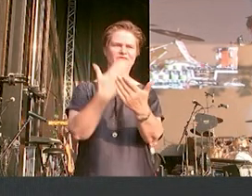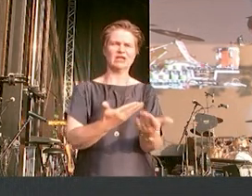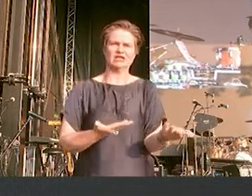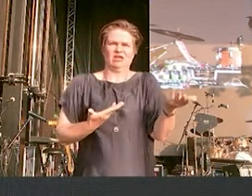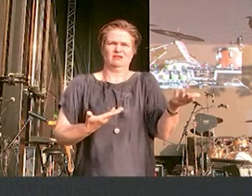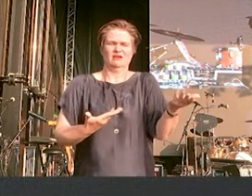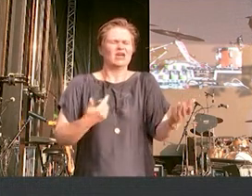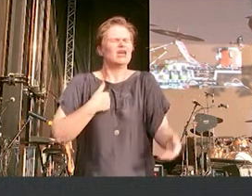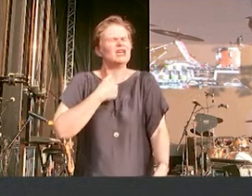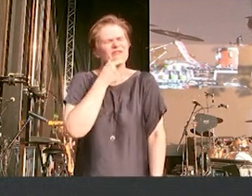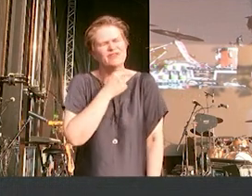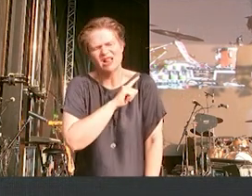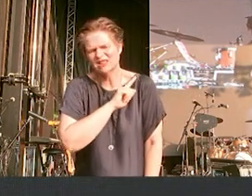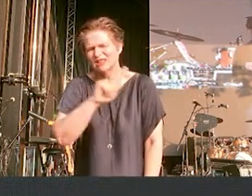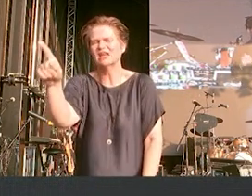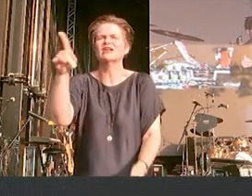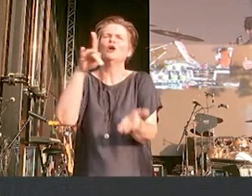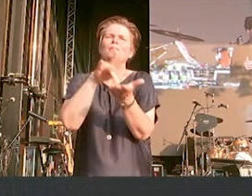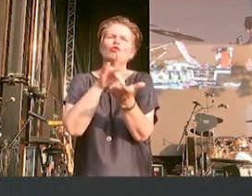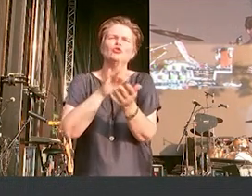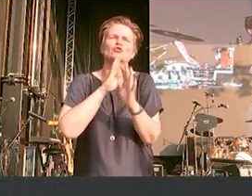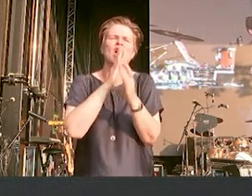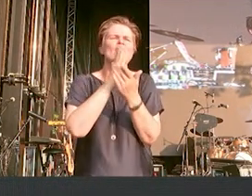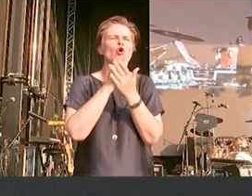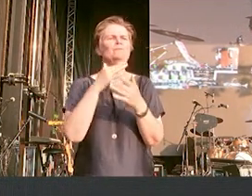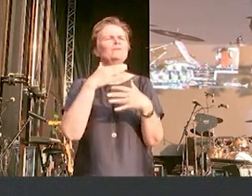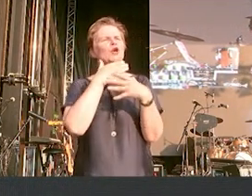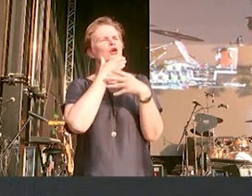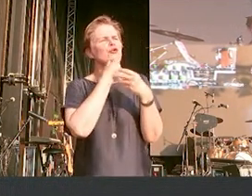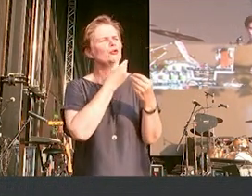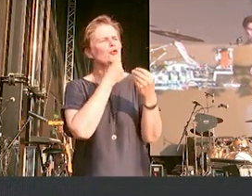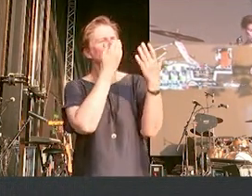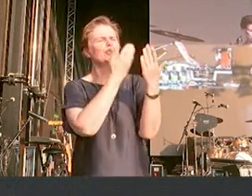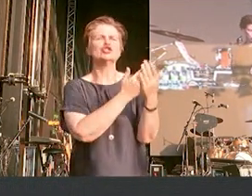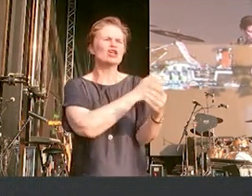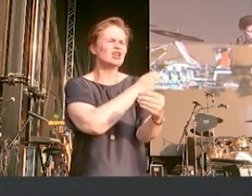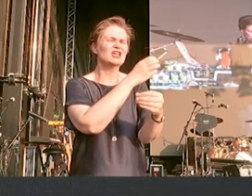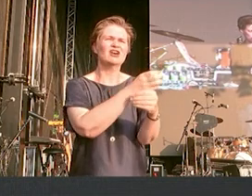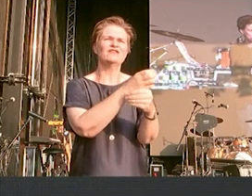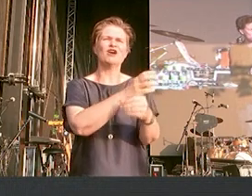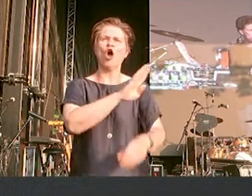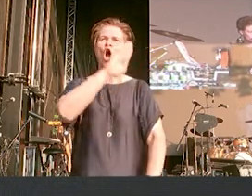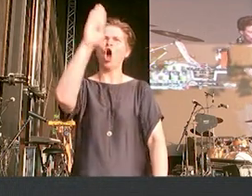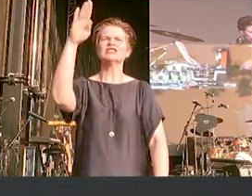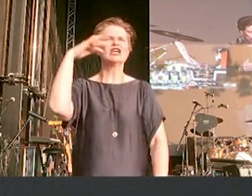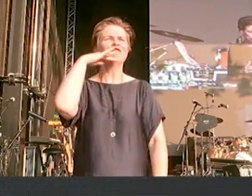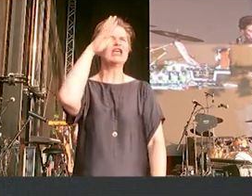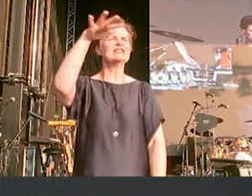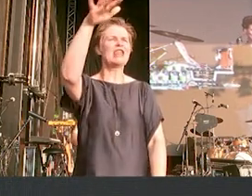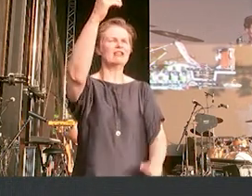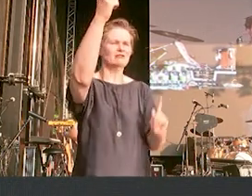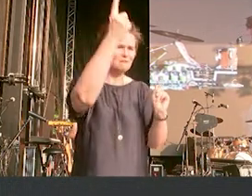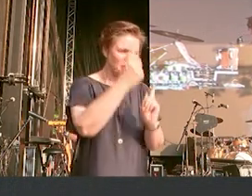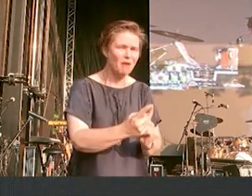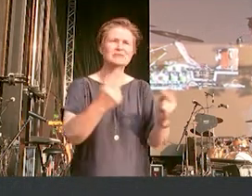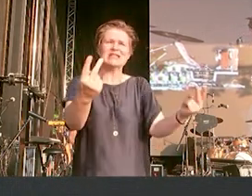Ich will nicht begründen müssen, warum Jüdinnen so hierher gehören wie Ostfriesen. Ich will nicht